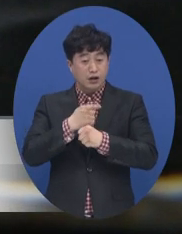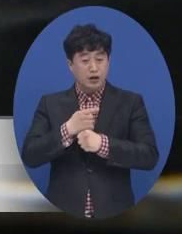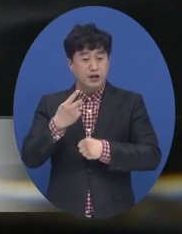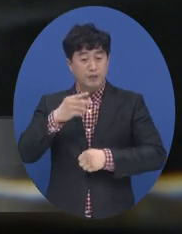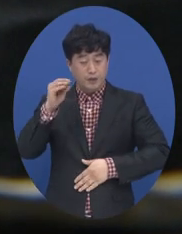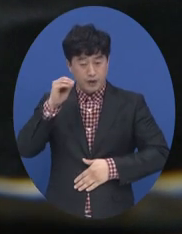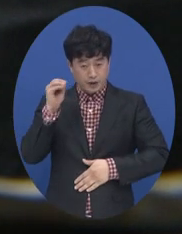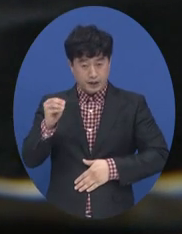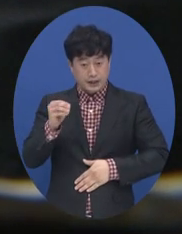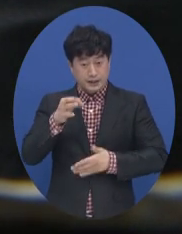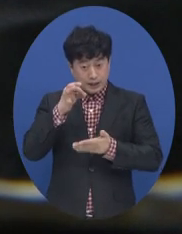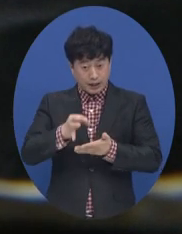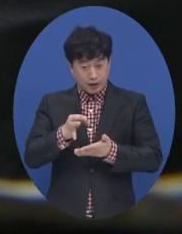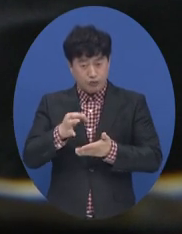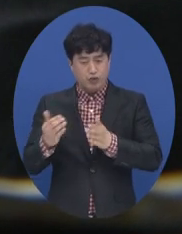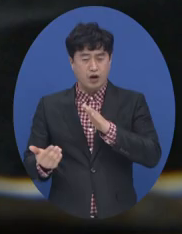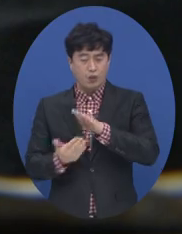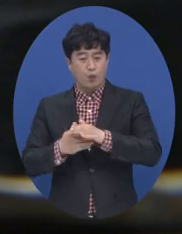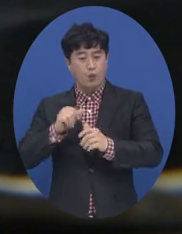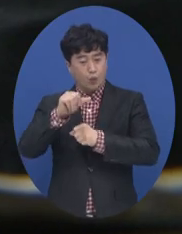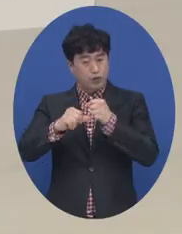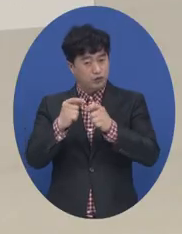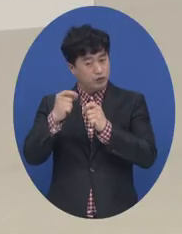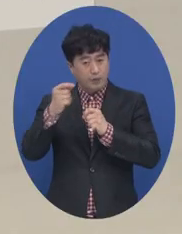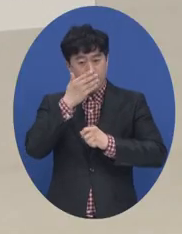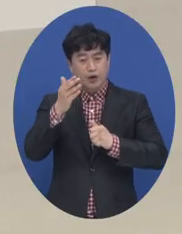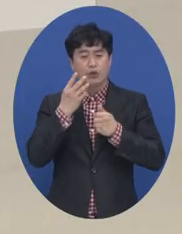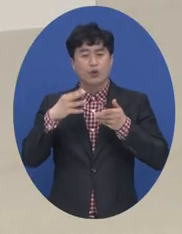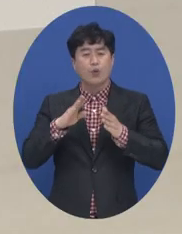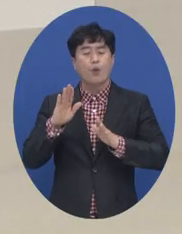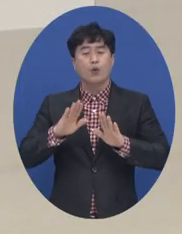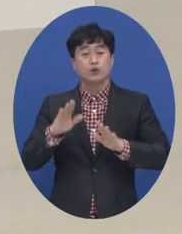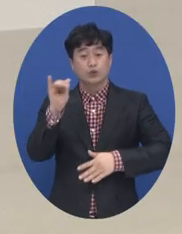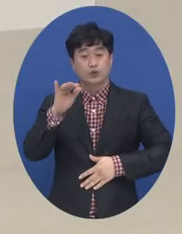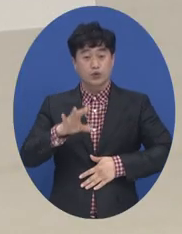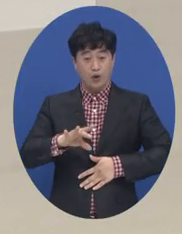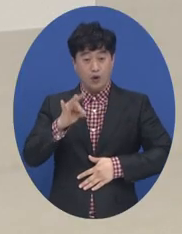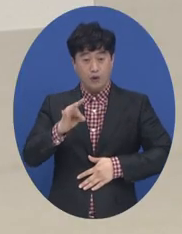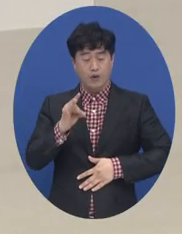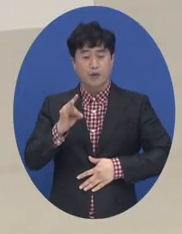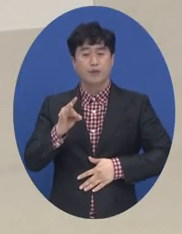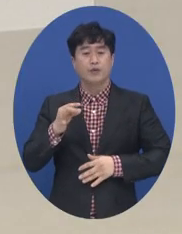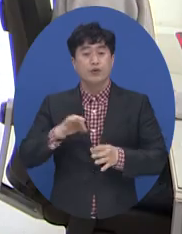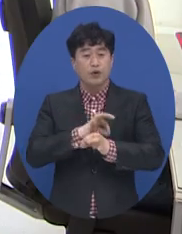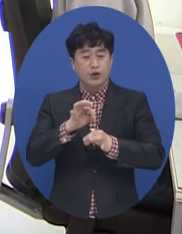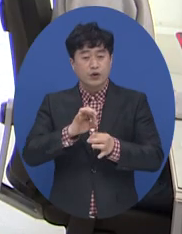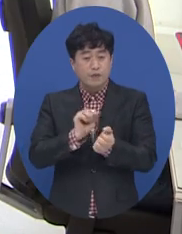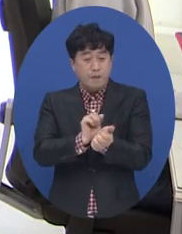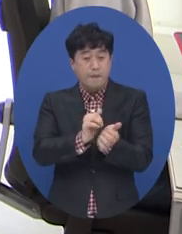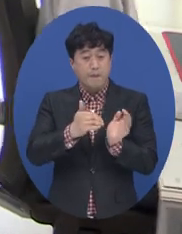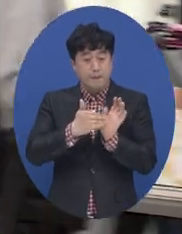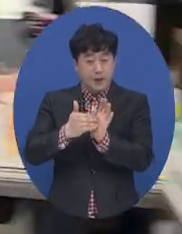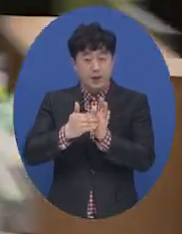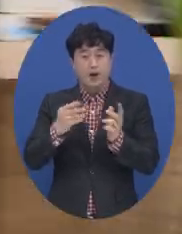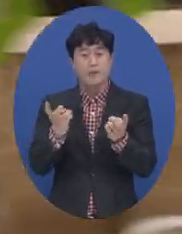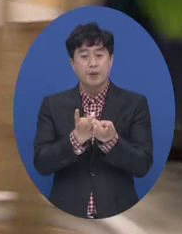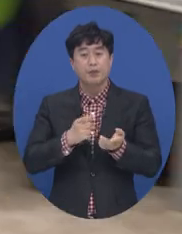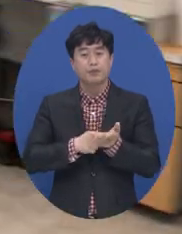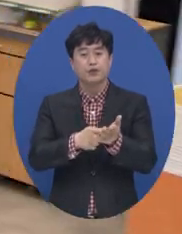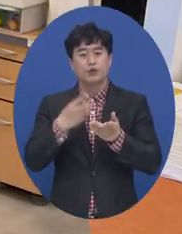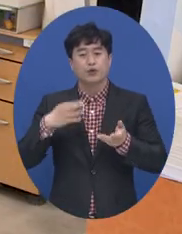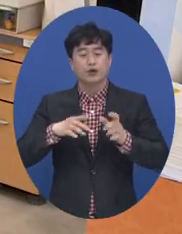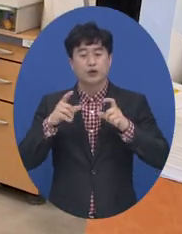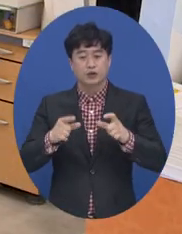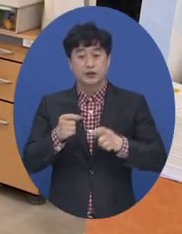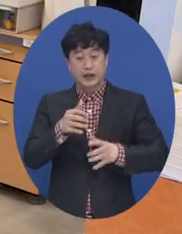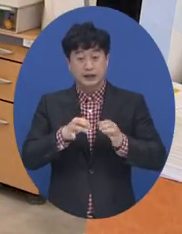갱신해 최대 5년까지 늘릴 수 있습니다. 경기도가 올해 전국 최초 경제 방역 대책으로 내놓았는데 경기 지역